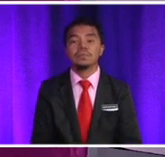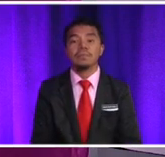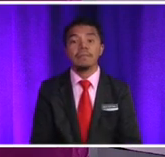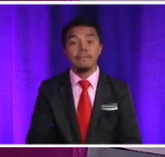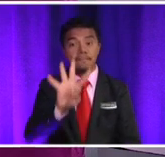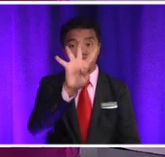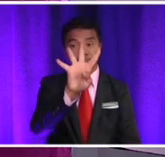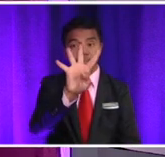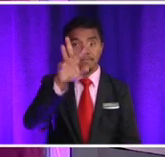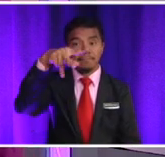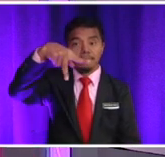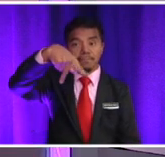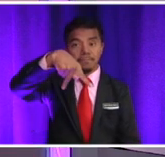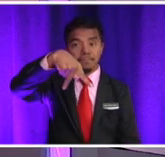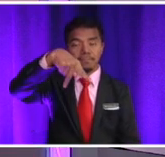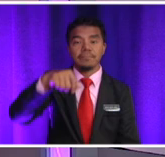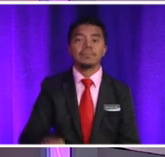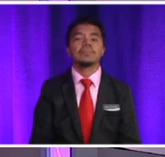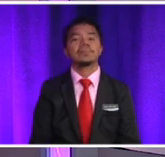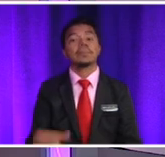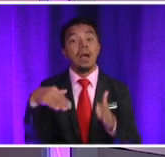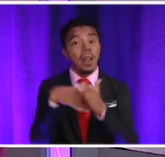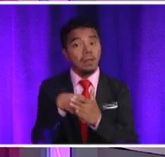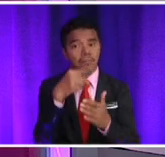ini adalah dalam bahasa Inggris yaitu